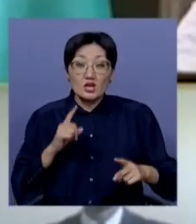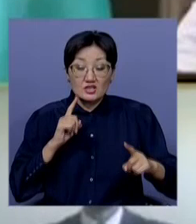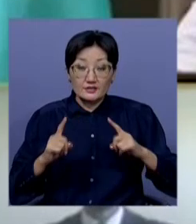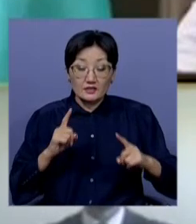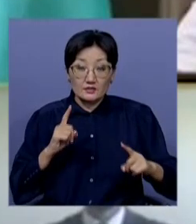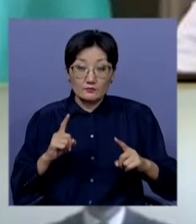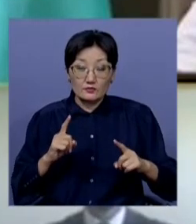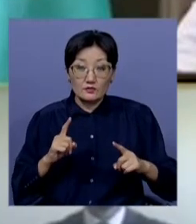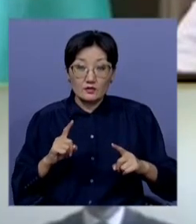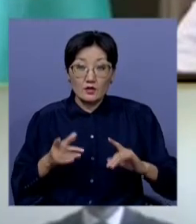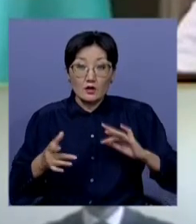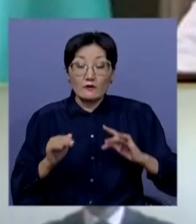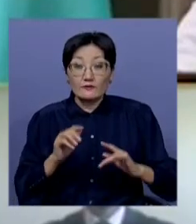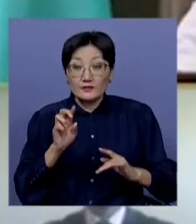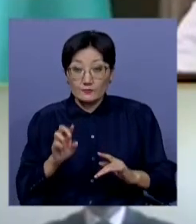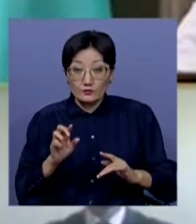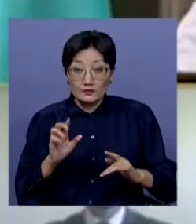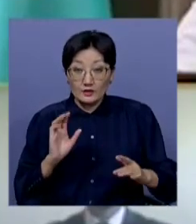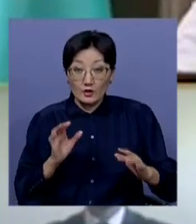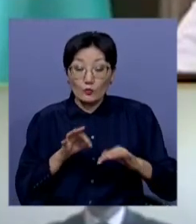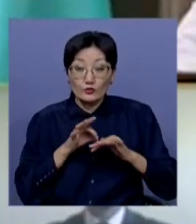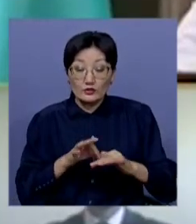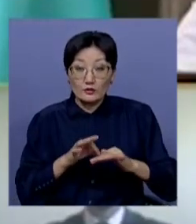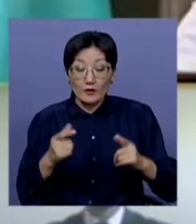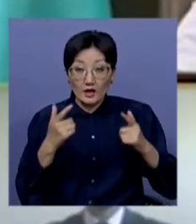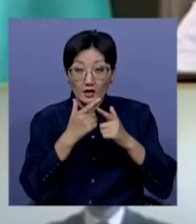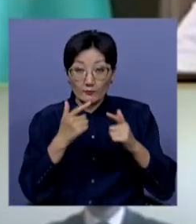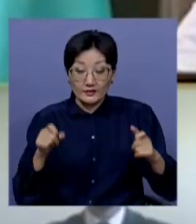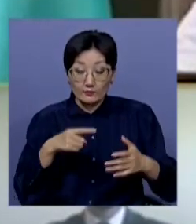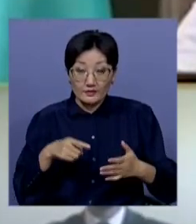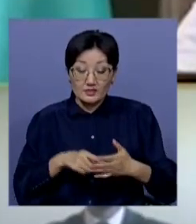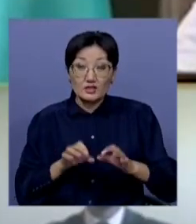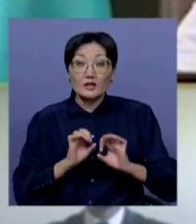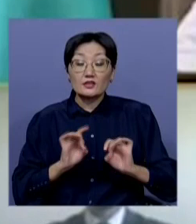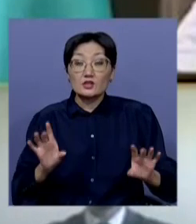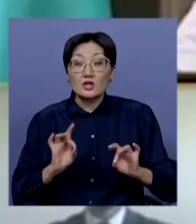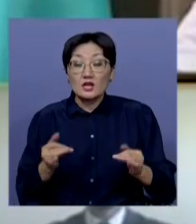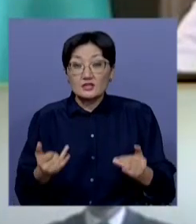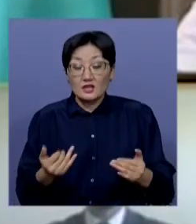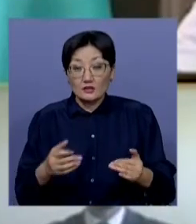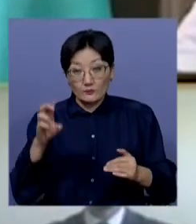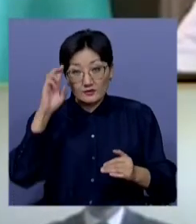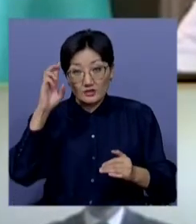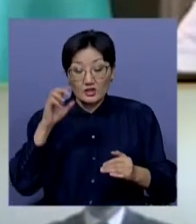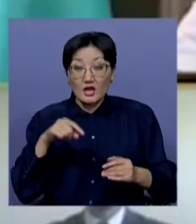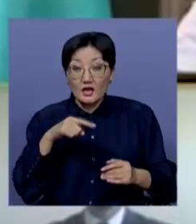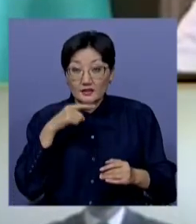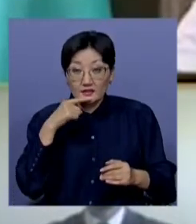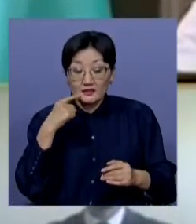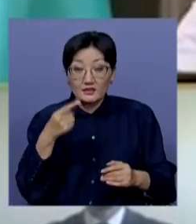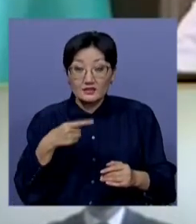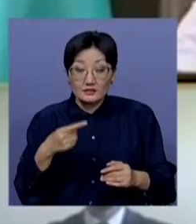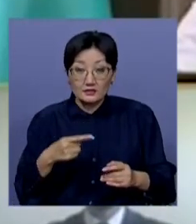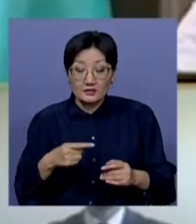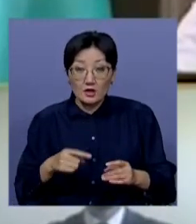жиналысымыз Фейсбукта өтіп атқаннан кейін, біз ақпараттандыру мәселесін айтып атқаннан кейін жаңағы мемлекеттік тілде